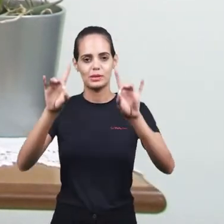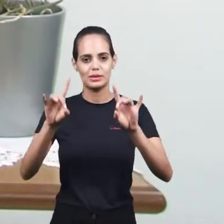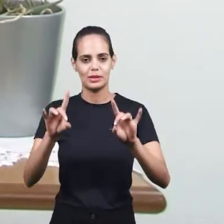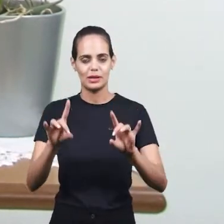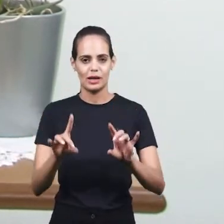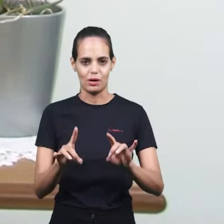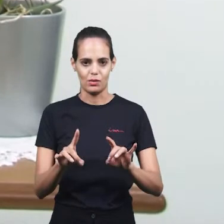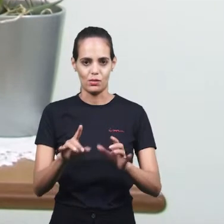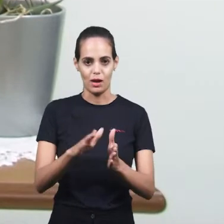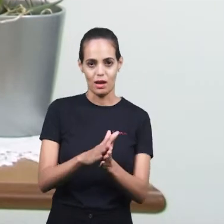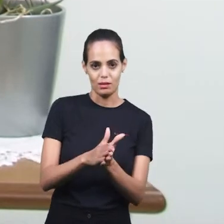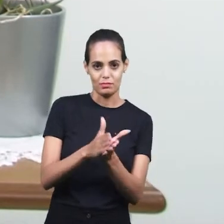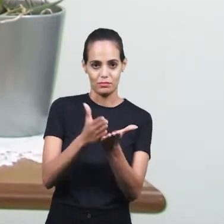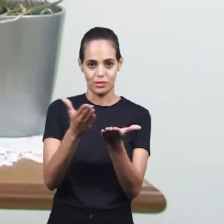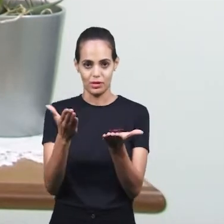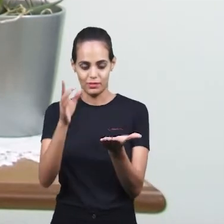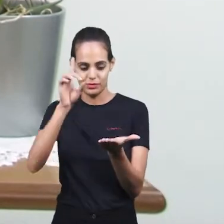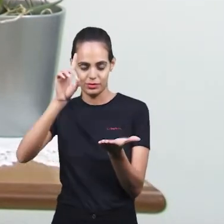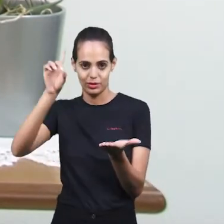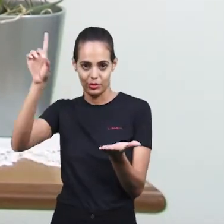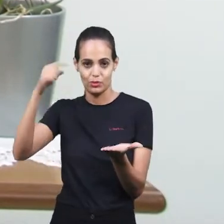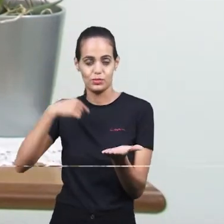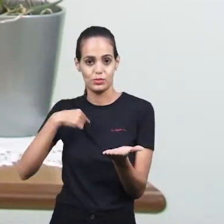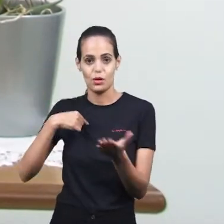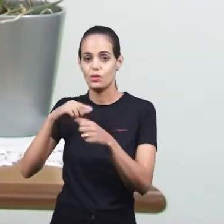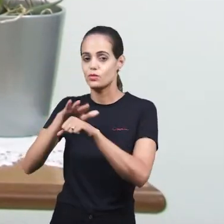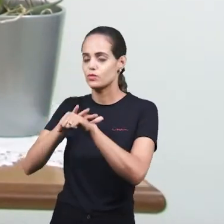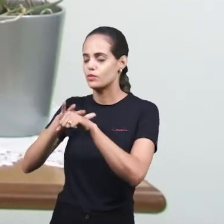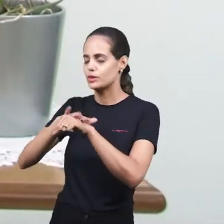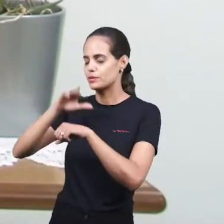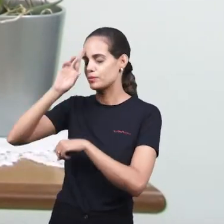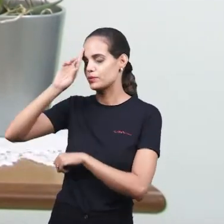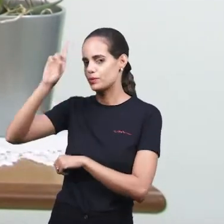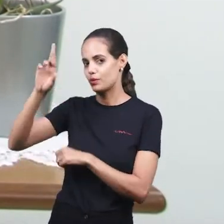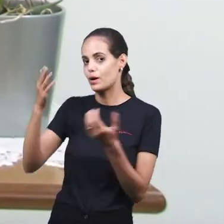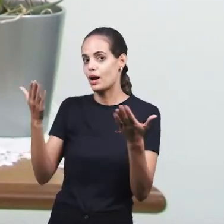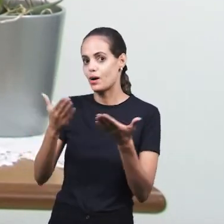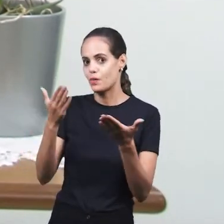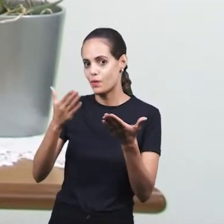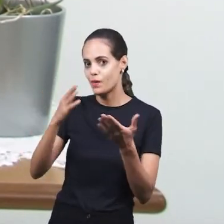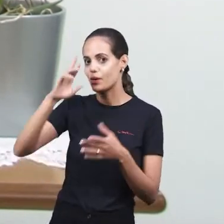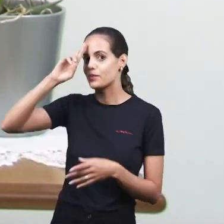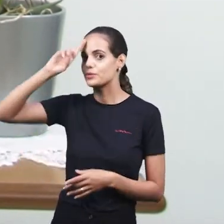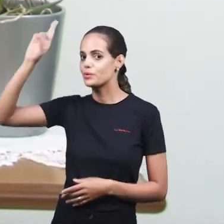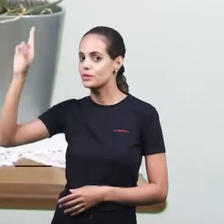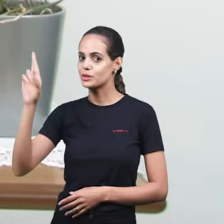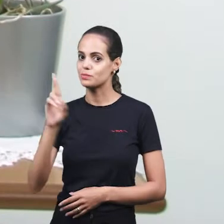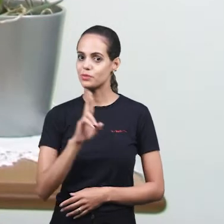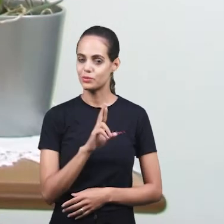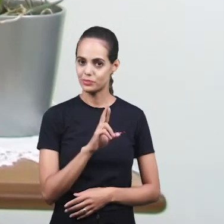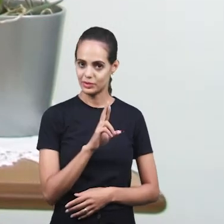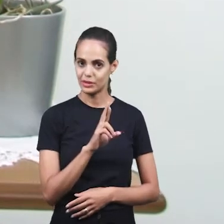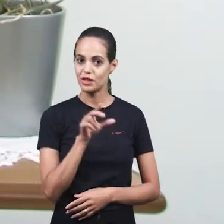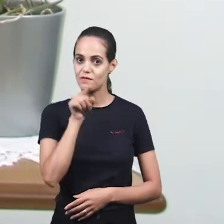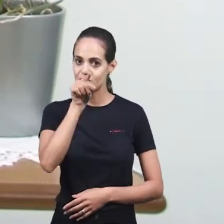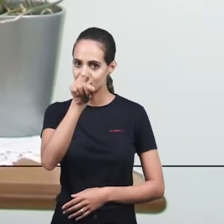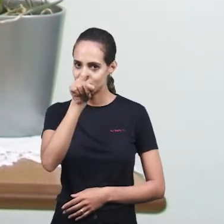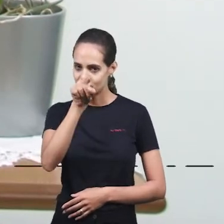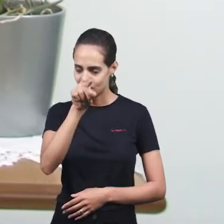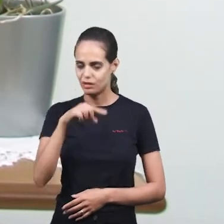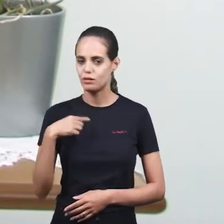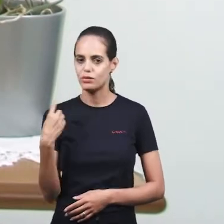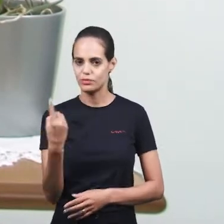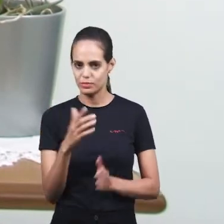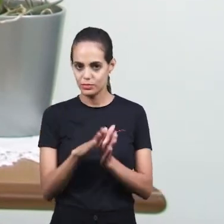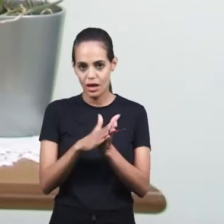Божие. До сего места мы говорили Господу, а теперь давайте позволим Богу говорить к нам. Мы откроем